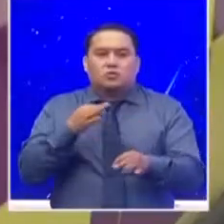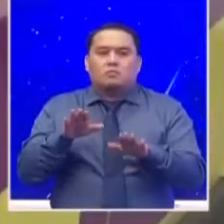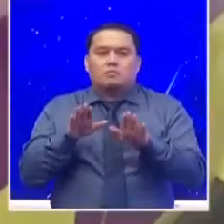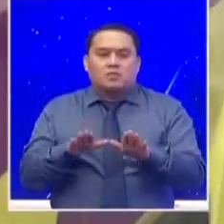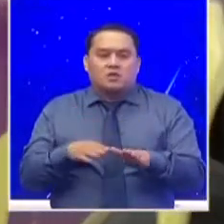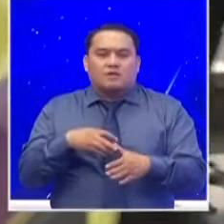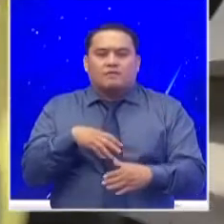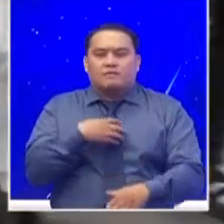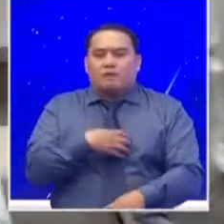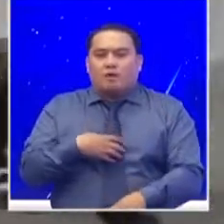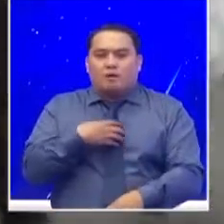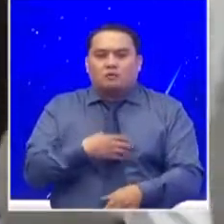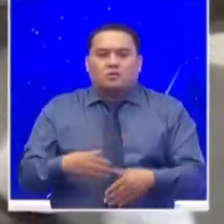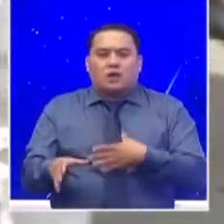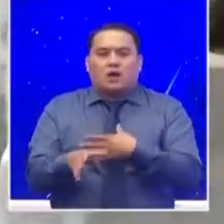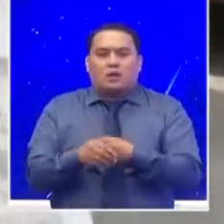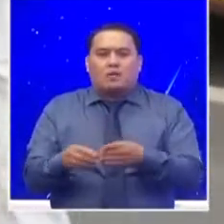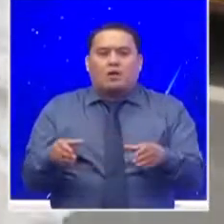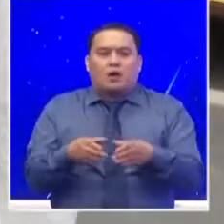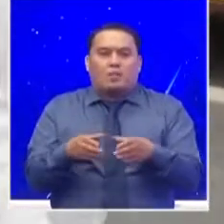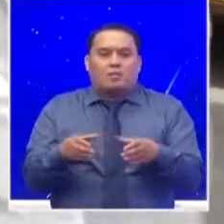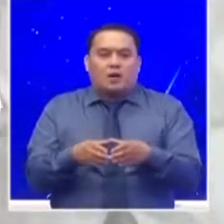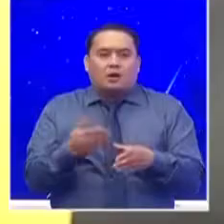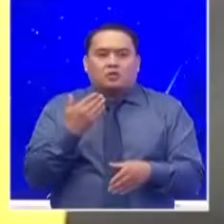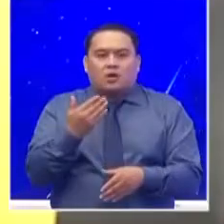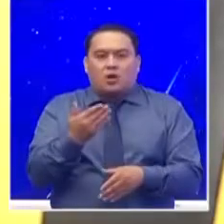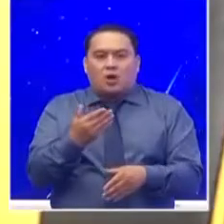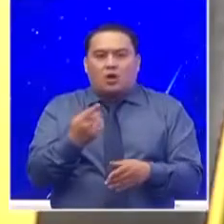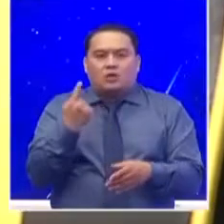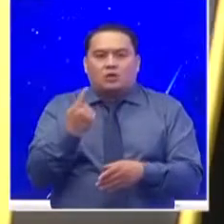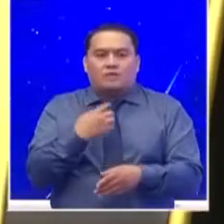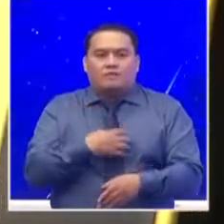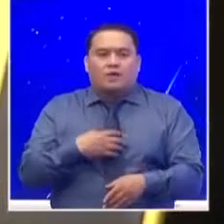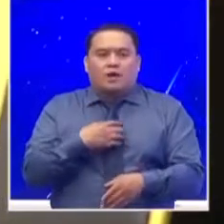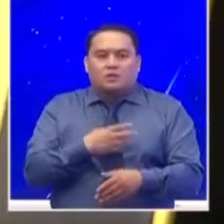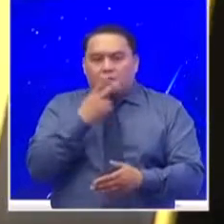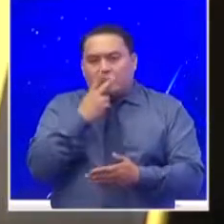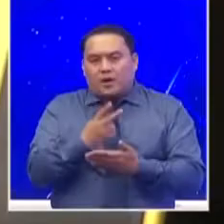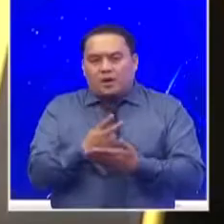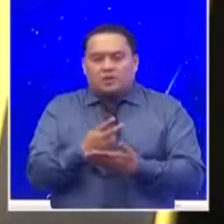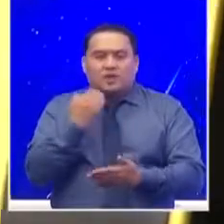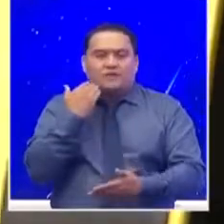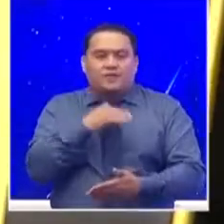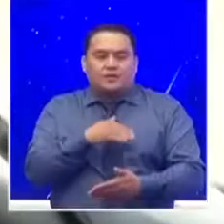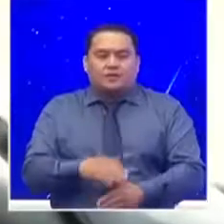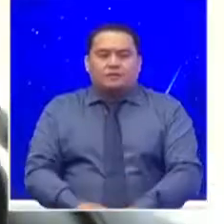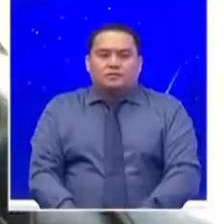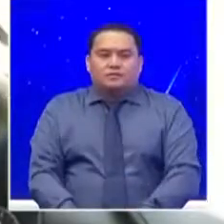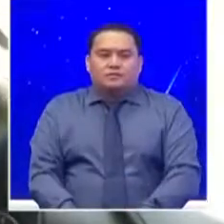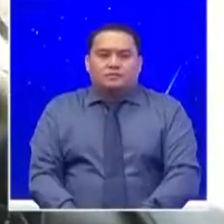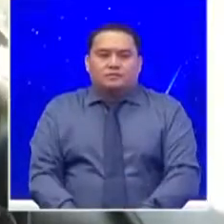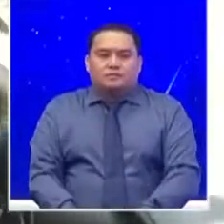Тут важна слаженная командная работа бригады, ведь это один из важнейших показателей эффективности.